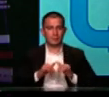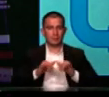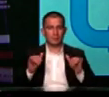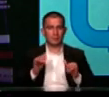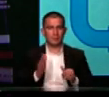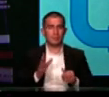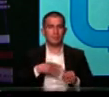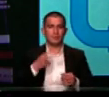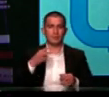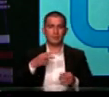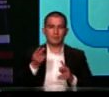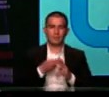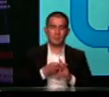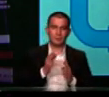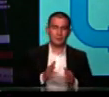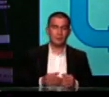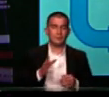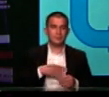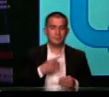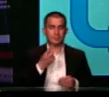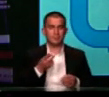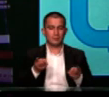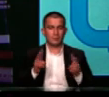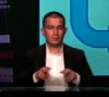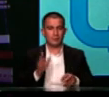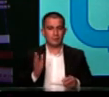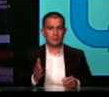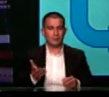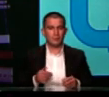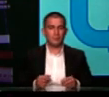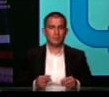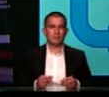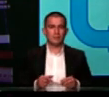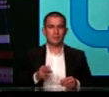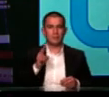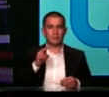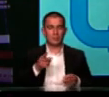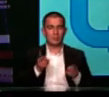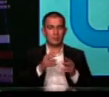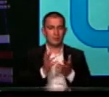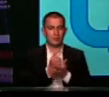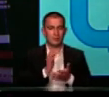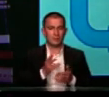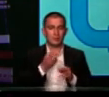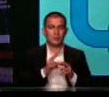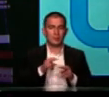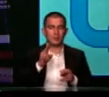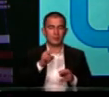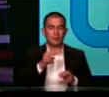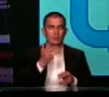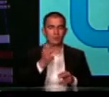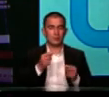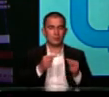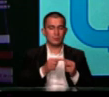ga ko'paytirib 20 ga bo'lganimizda bir qoldiq hosil bo'ladigan d ni topamiz va bu d 3 ga